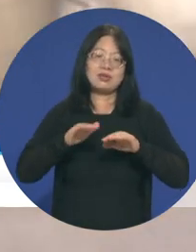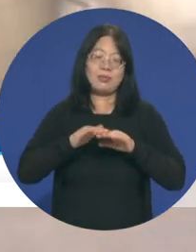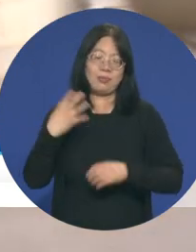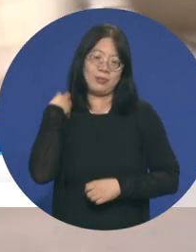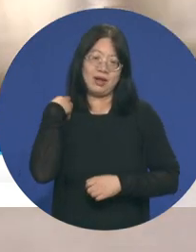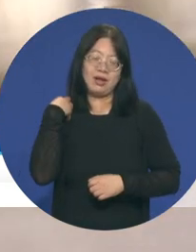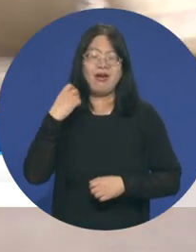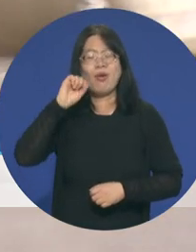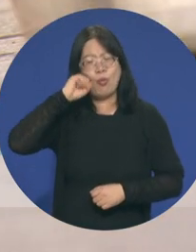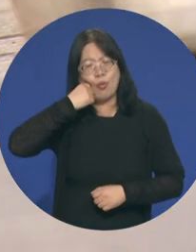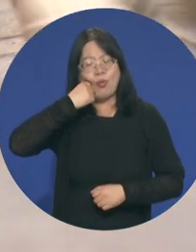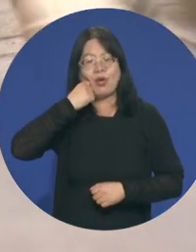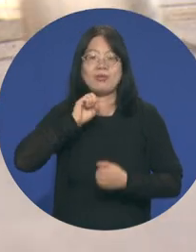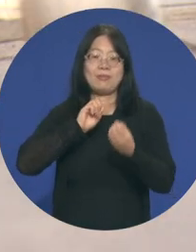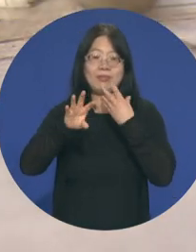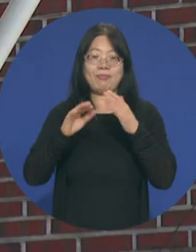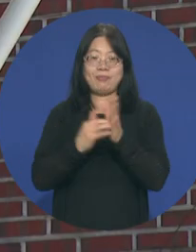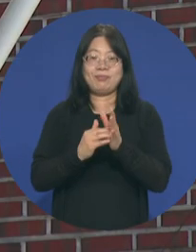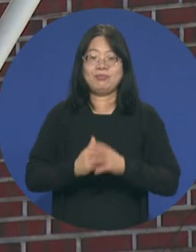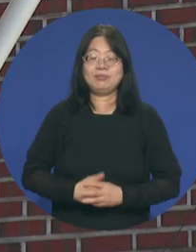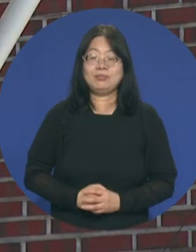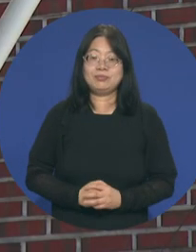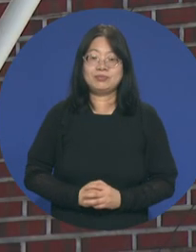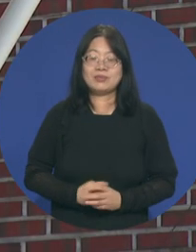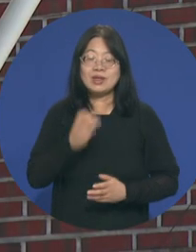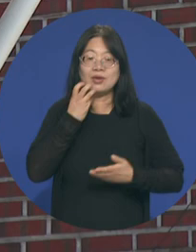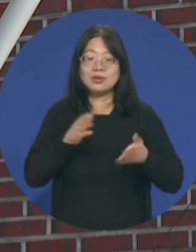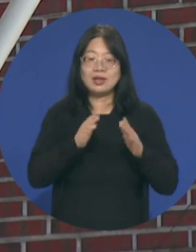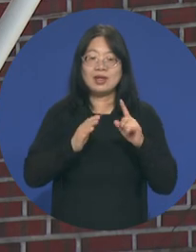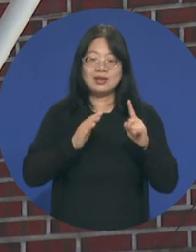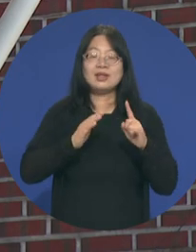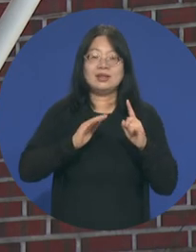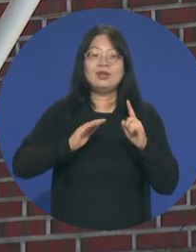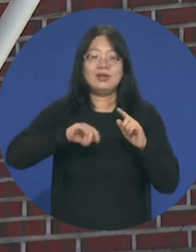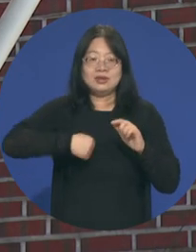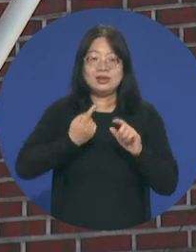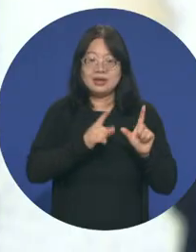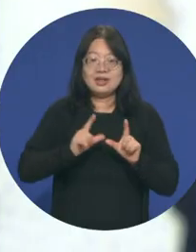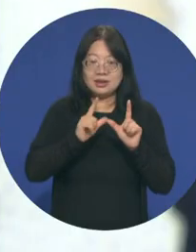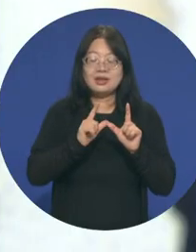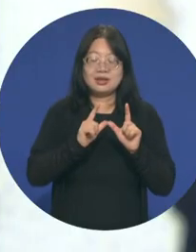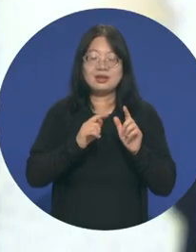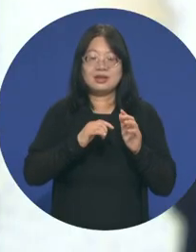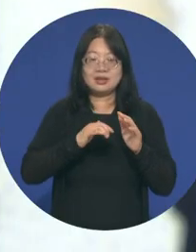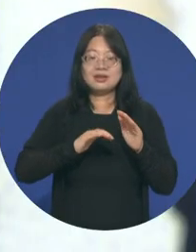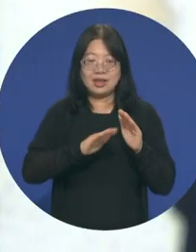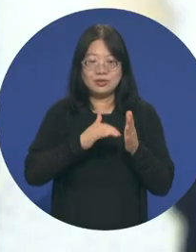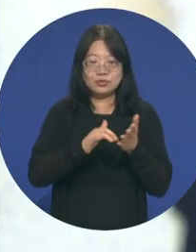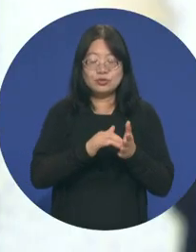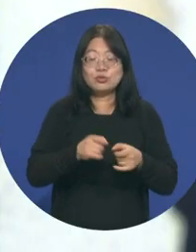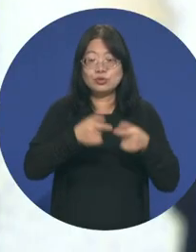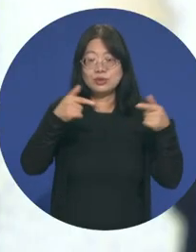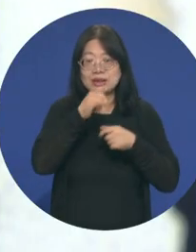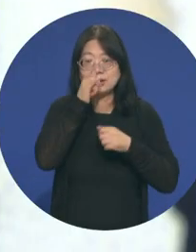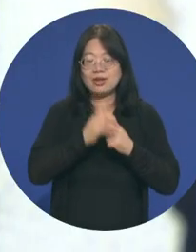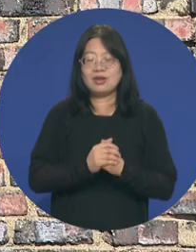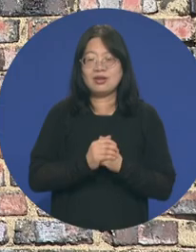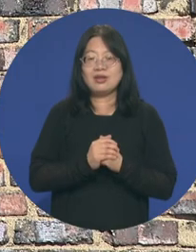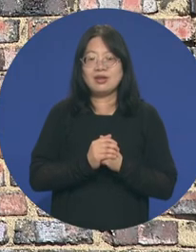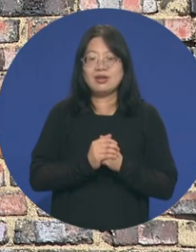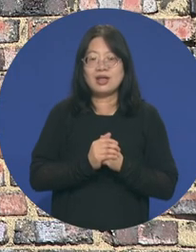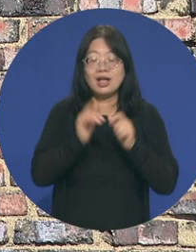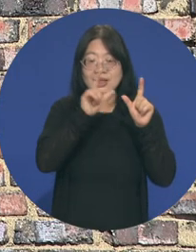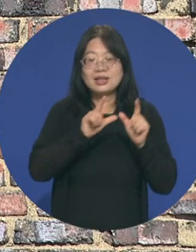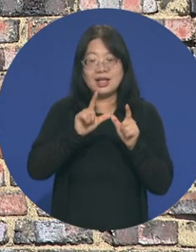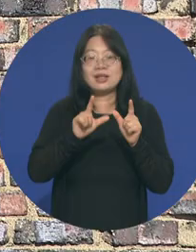것에 어려움을 느낀다고 답했습니다. 경기도 1인 가구 수와 비중이 해마다 증가세를 보이는 가운데 1인 가구 생활